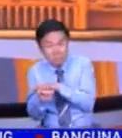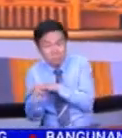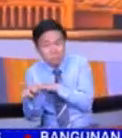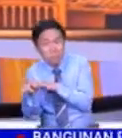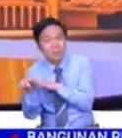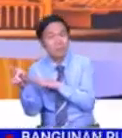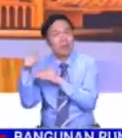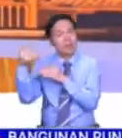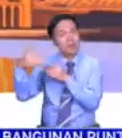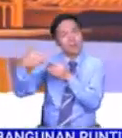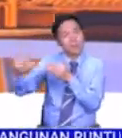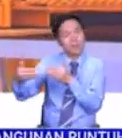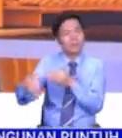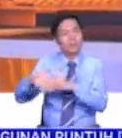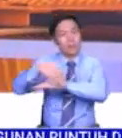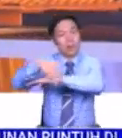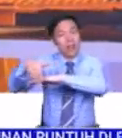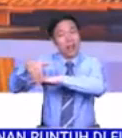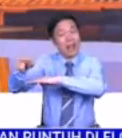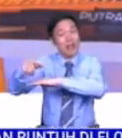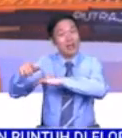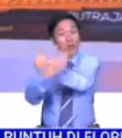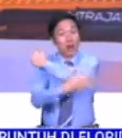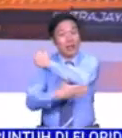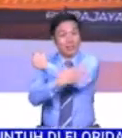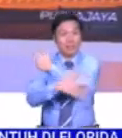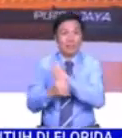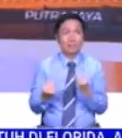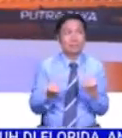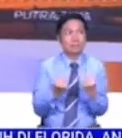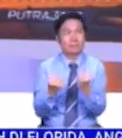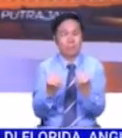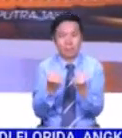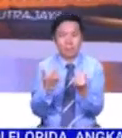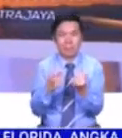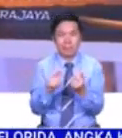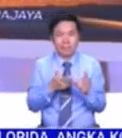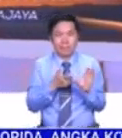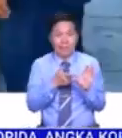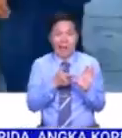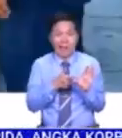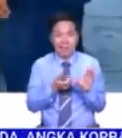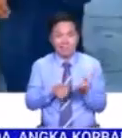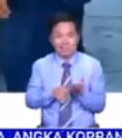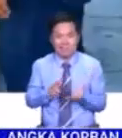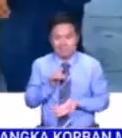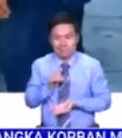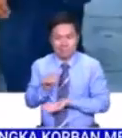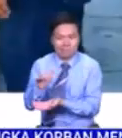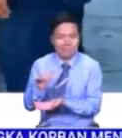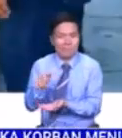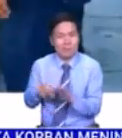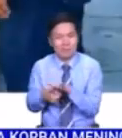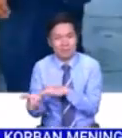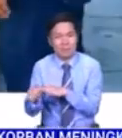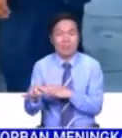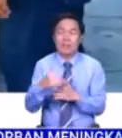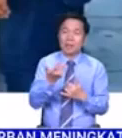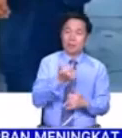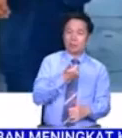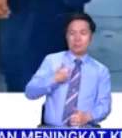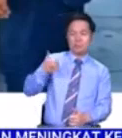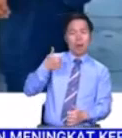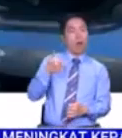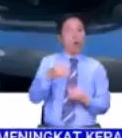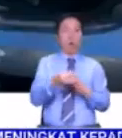diseludup ke Negara Jiran menggunakan sebuah kenderaan jelas ketua pegawai penguatkuasa Kementerian Perdagangan